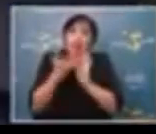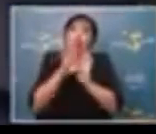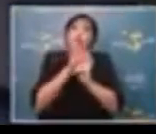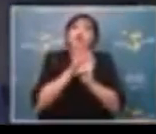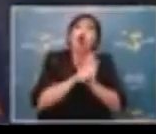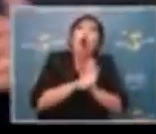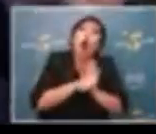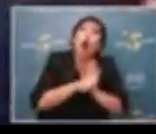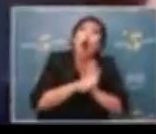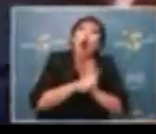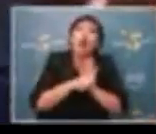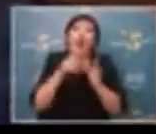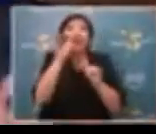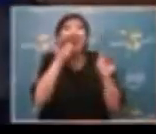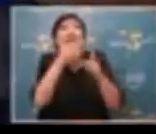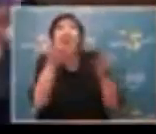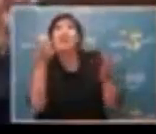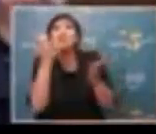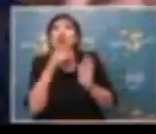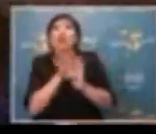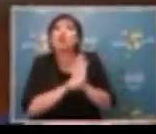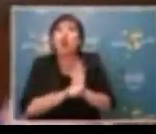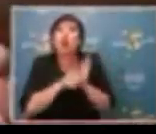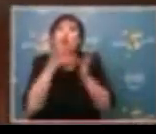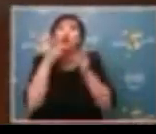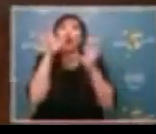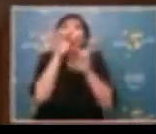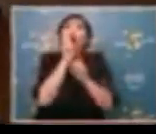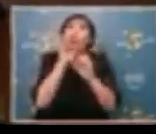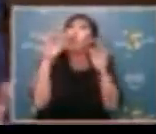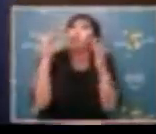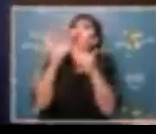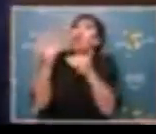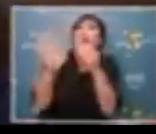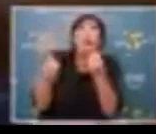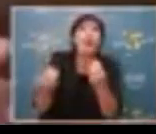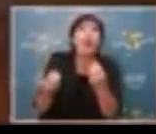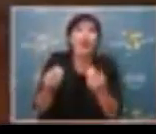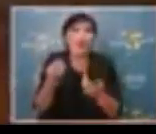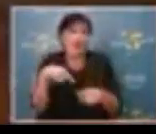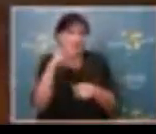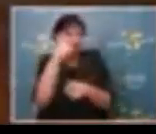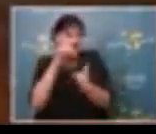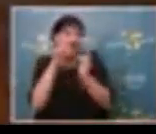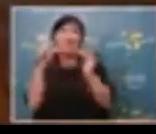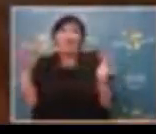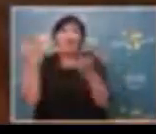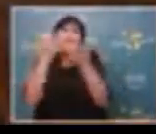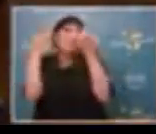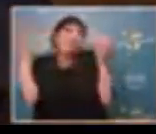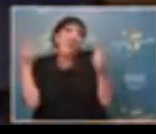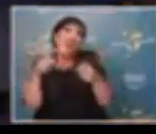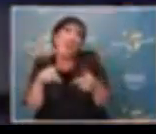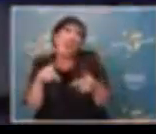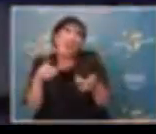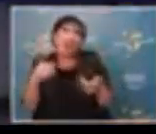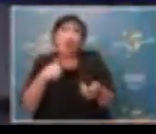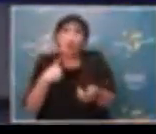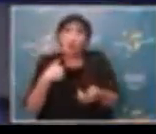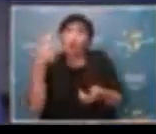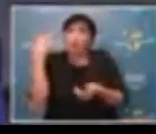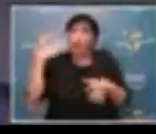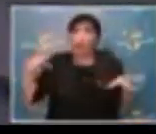creare storie, ragazzi vogliono storie, vogliono capire come va il mondo. E ormai con internet si sanno queste cose. Io ho fatto successo